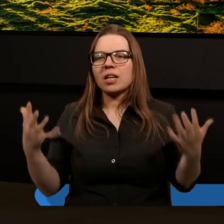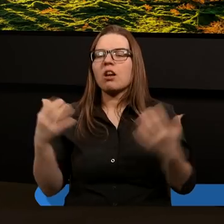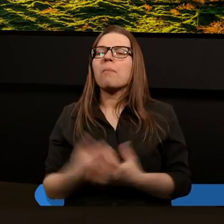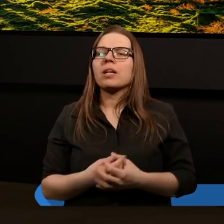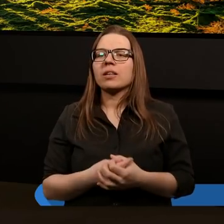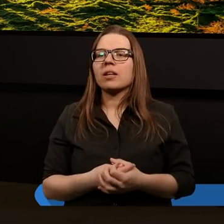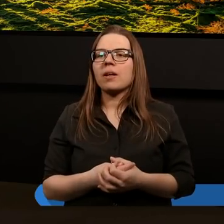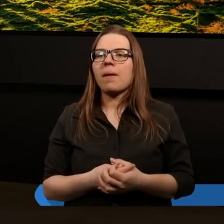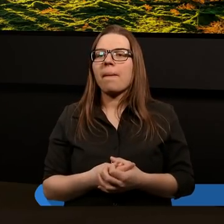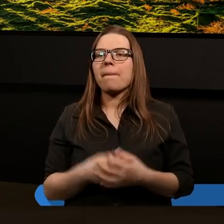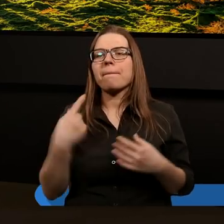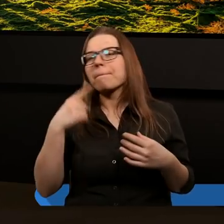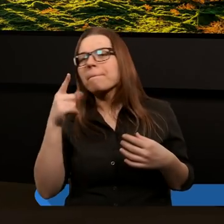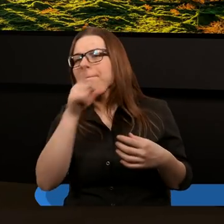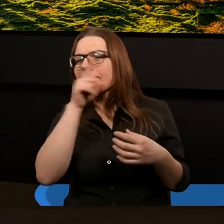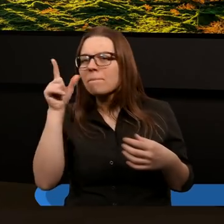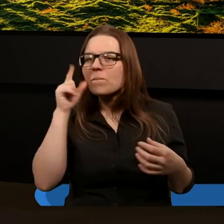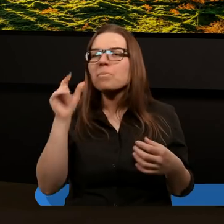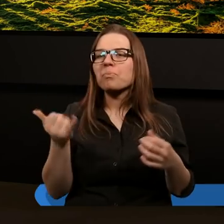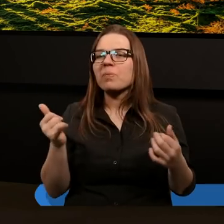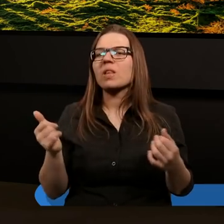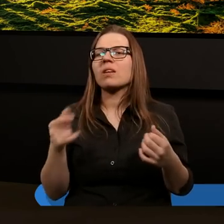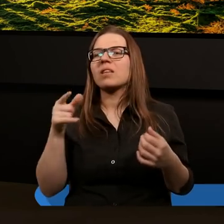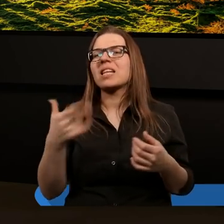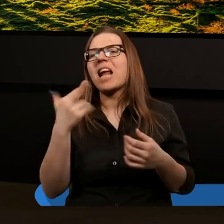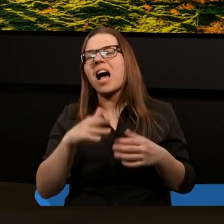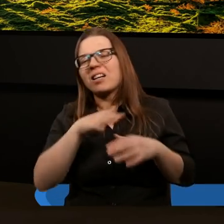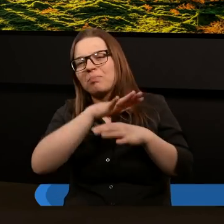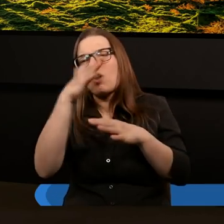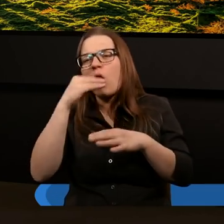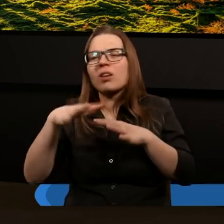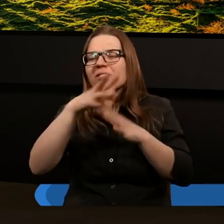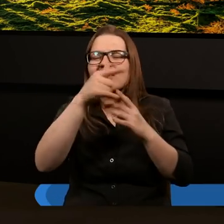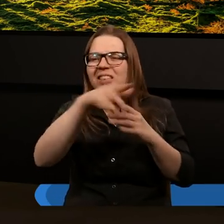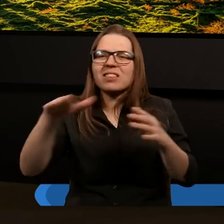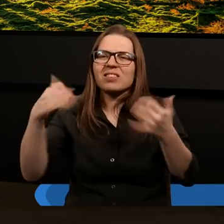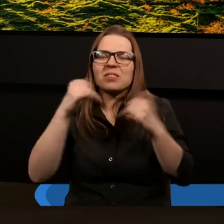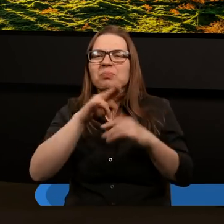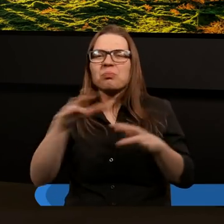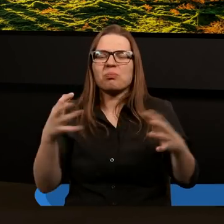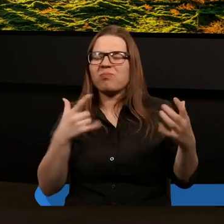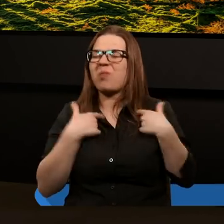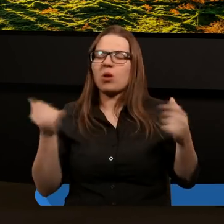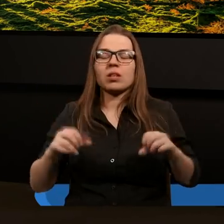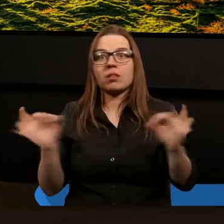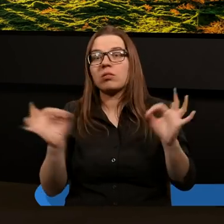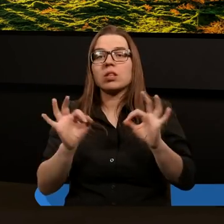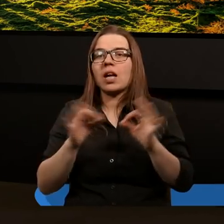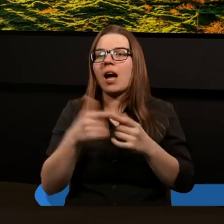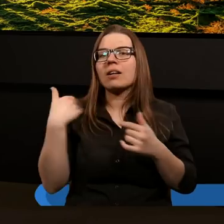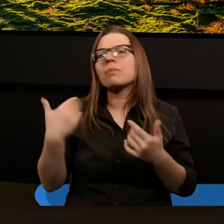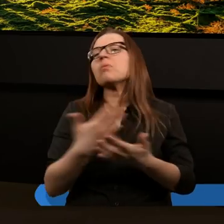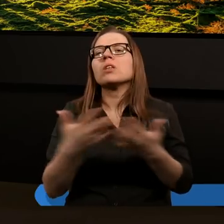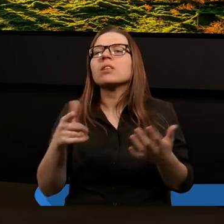Właśnie nieraz ludzie na jakichś nadbrzeżach morskich, na jakichś deptakach potężnych, wystawnych, szukali